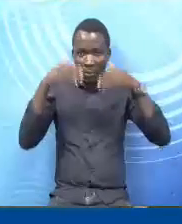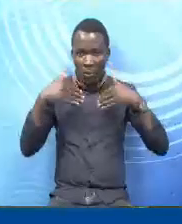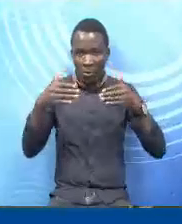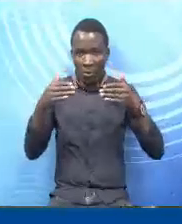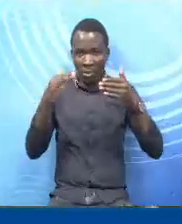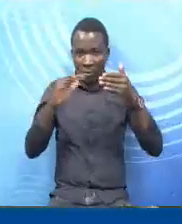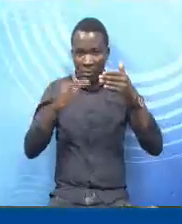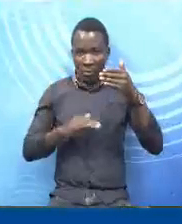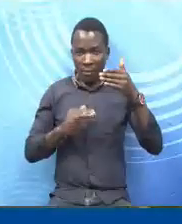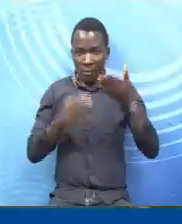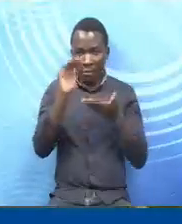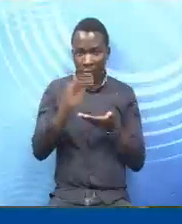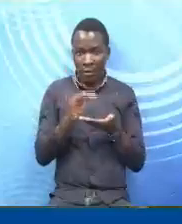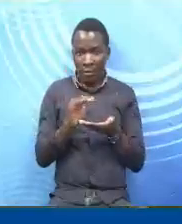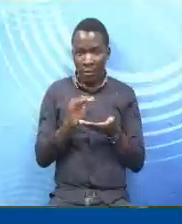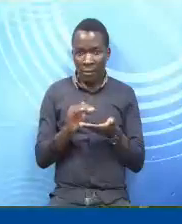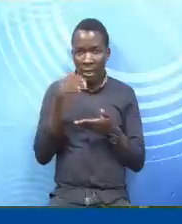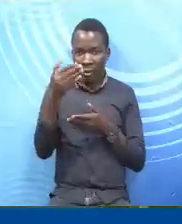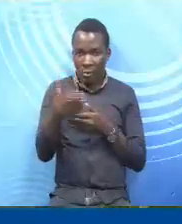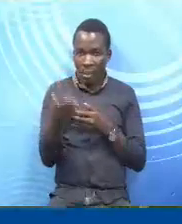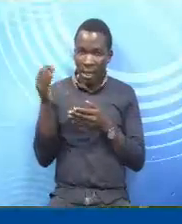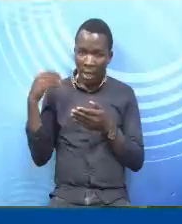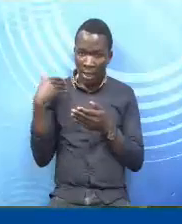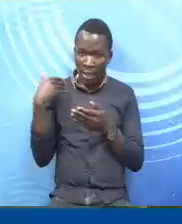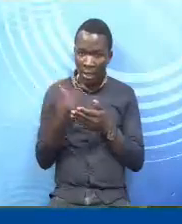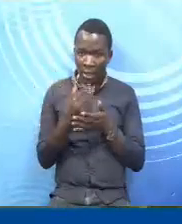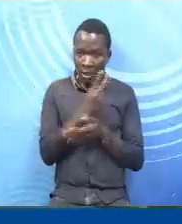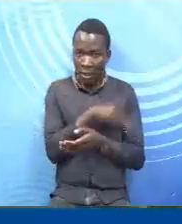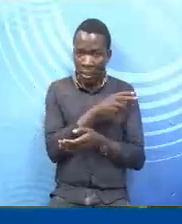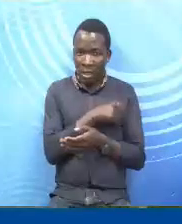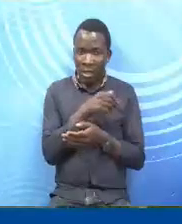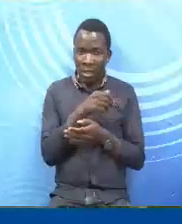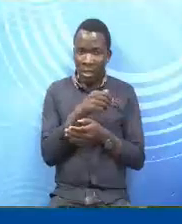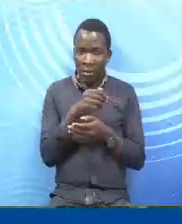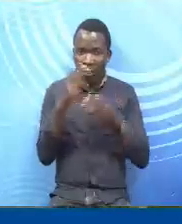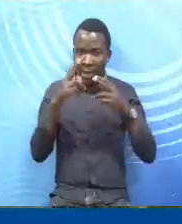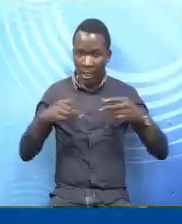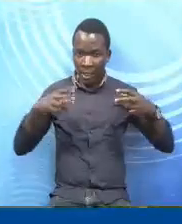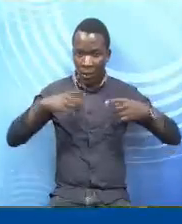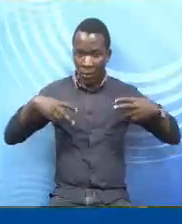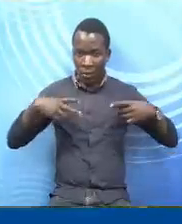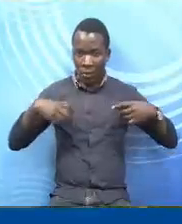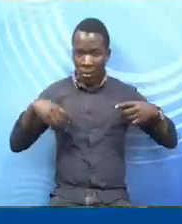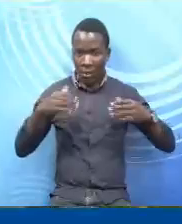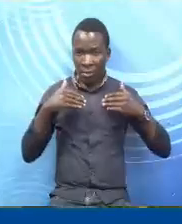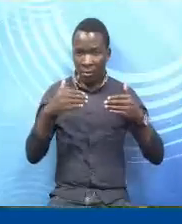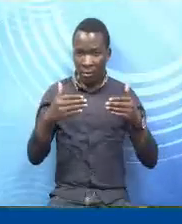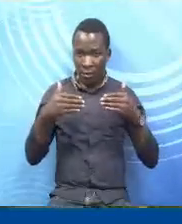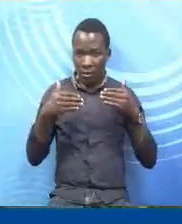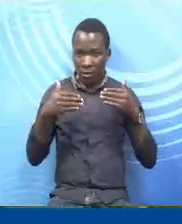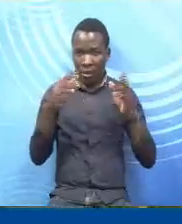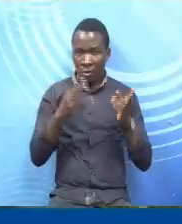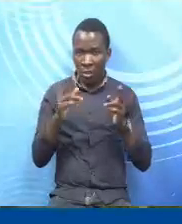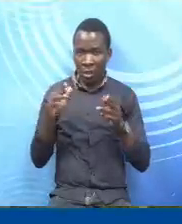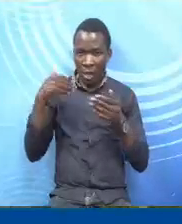hasi. None wakaza kugera kwa muganga we akisuzuma umwuka usanzwe akaza kugera kwa